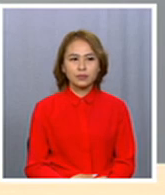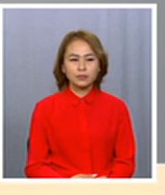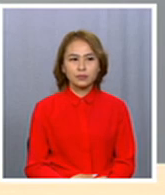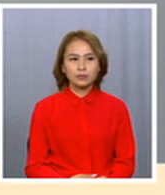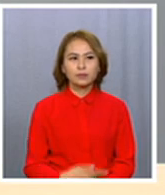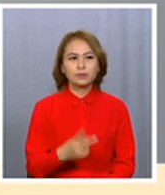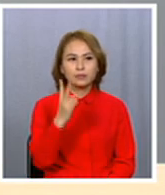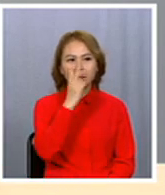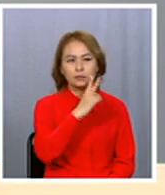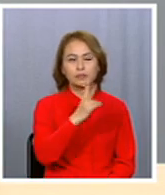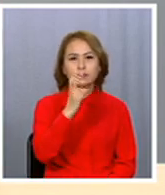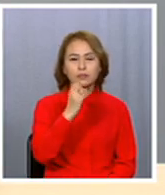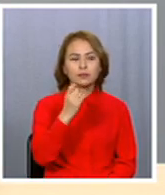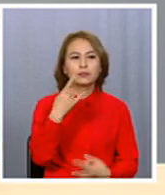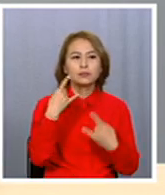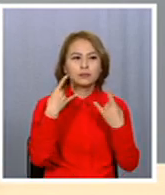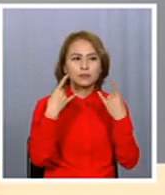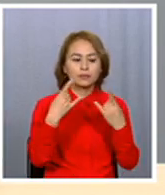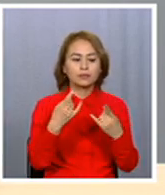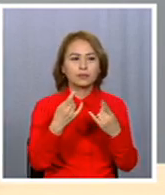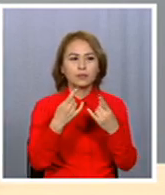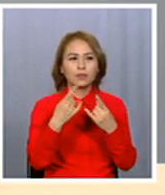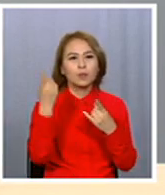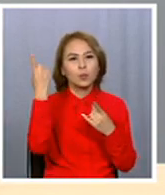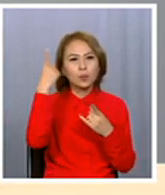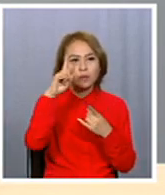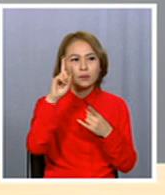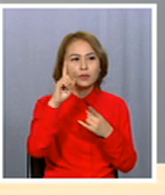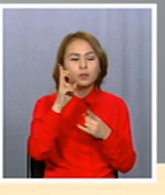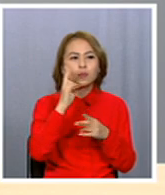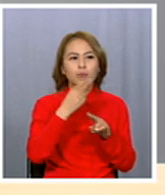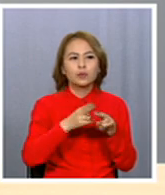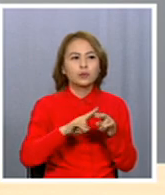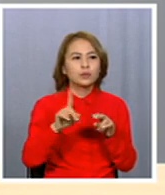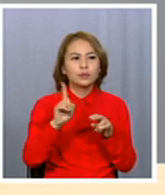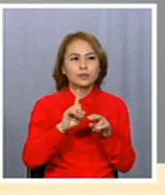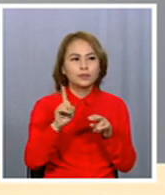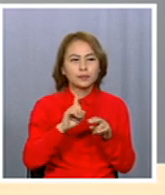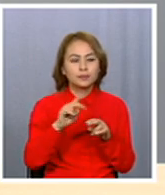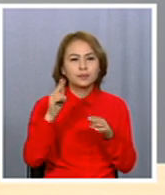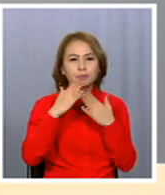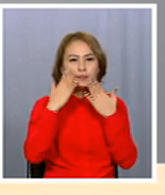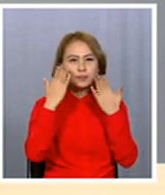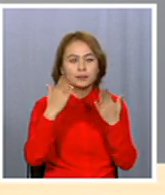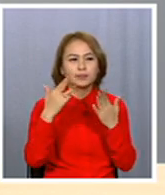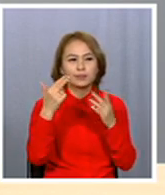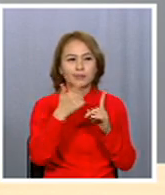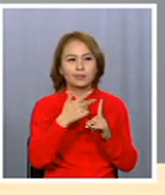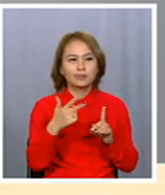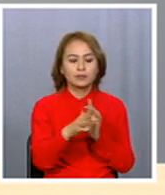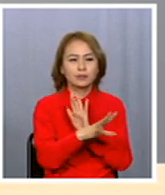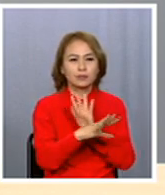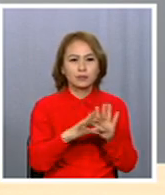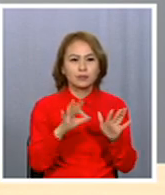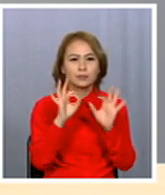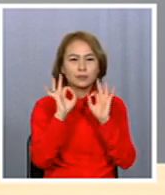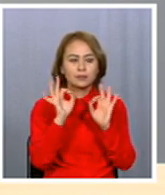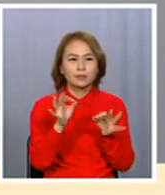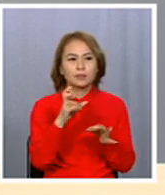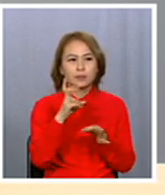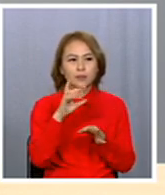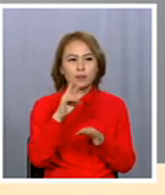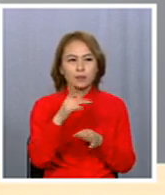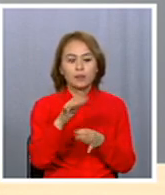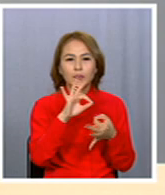Посмотрите внимательно на экран. Угадай, кто это? Прочитайте текст, выберите правильно слог,